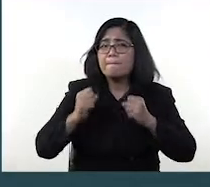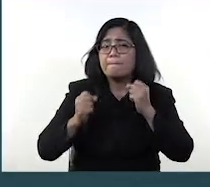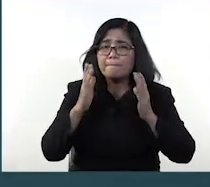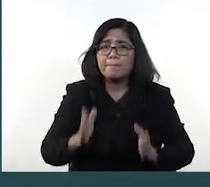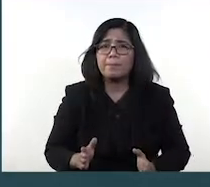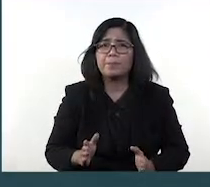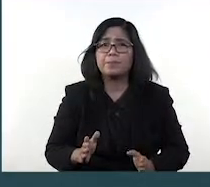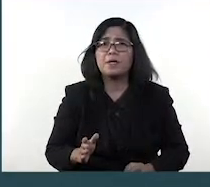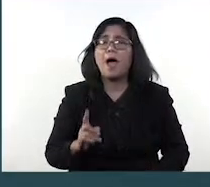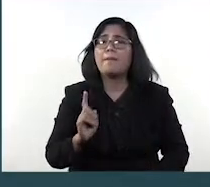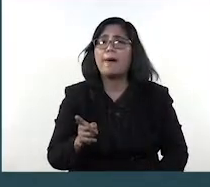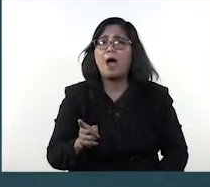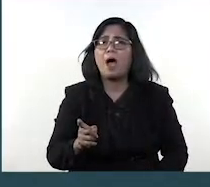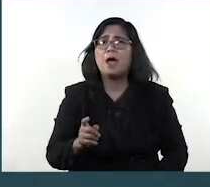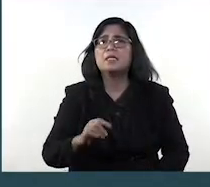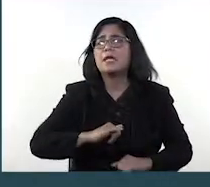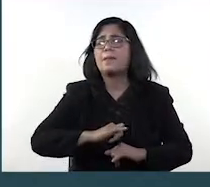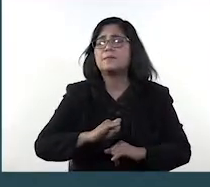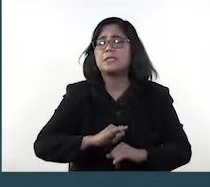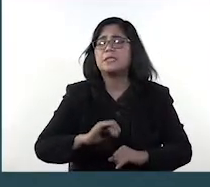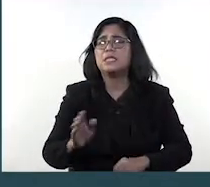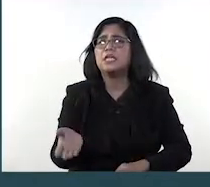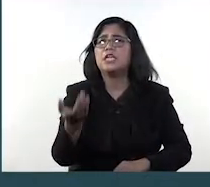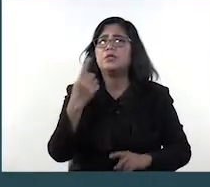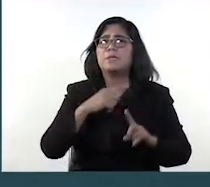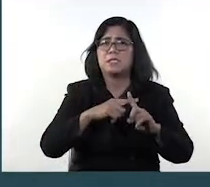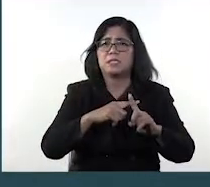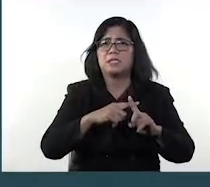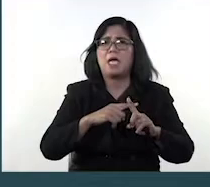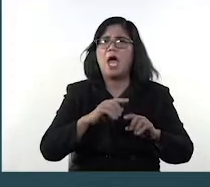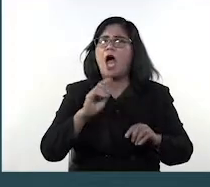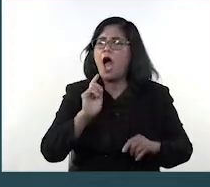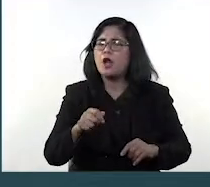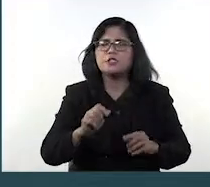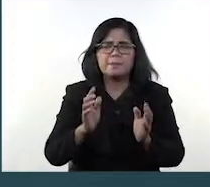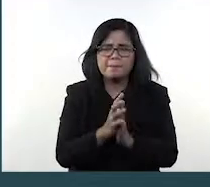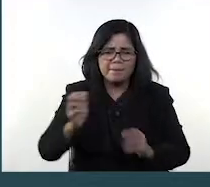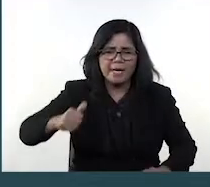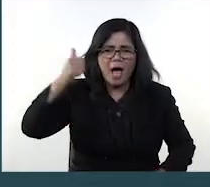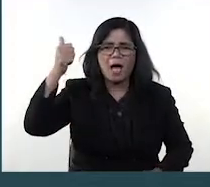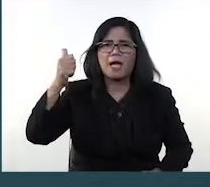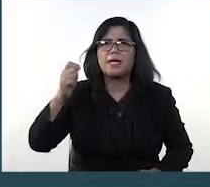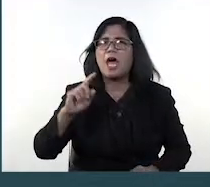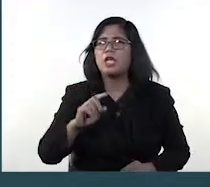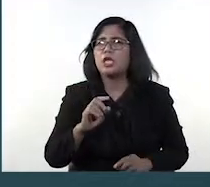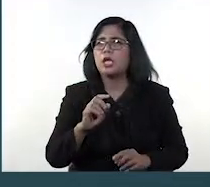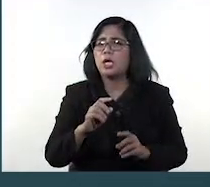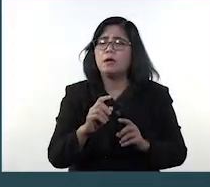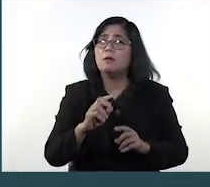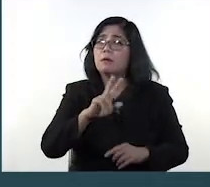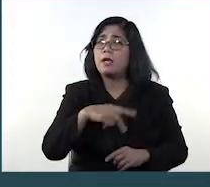hai hidup Kristen harus menang bukan menang dari orang lain Hai tapi menang dari kesombongan